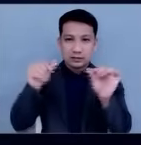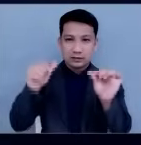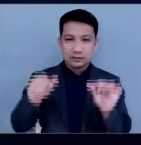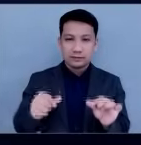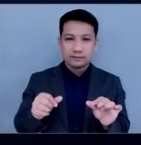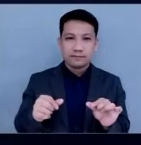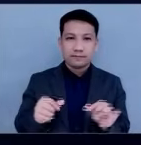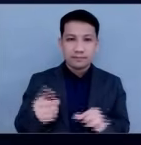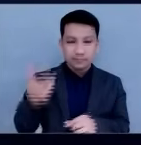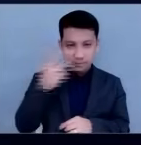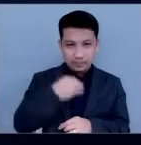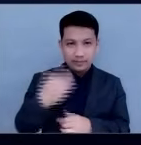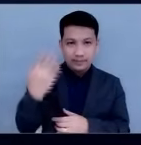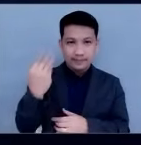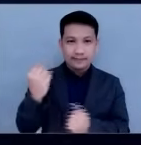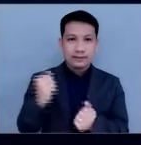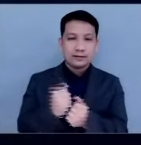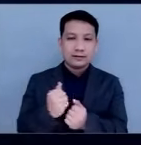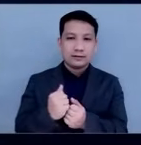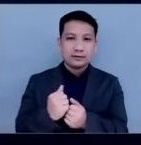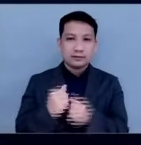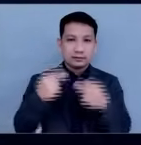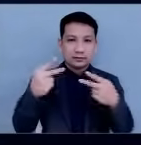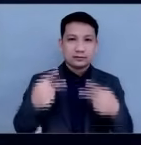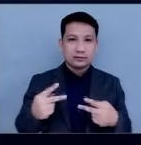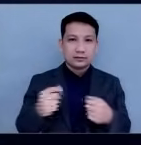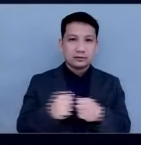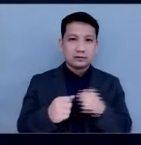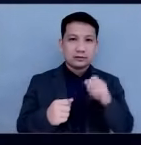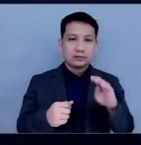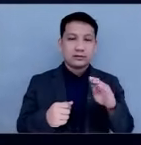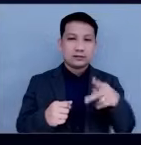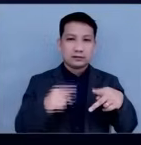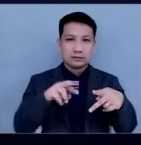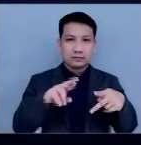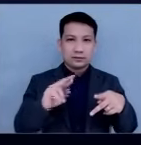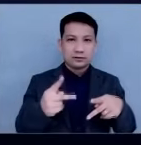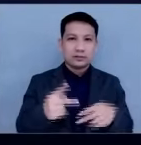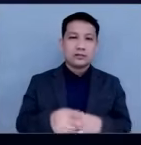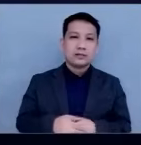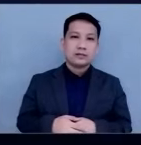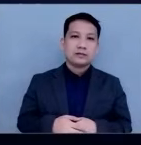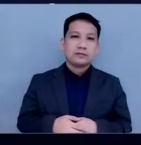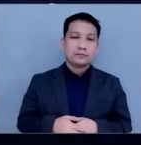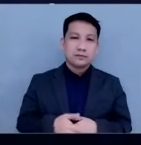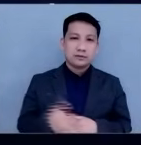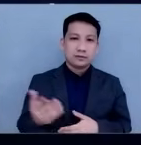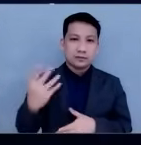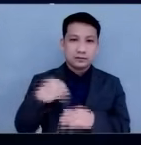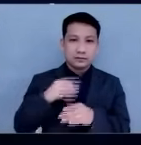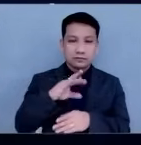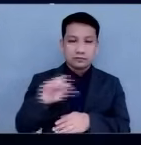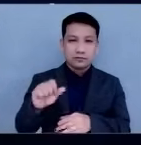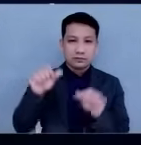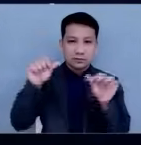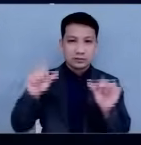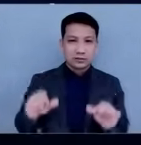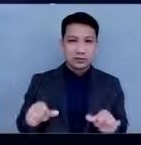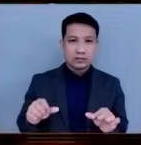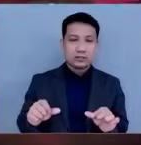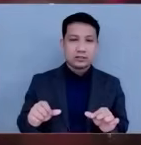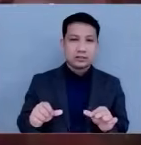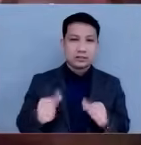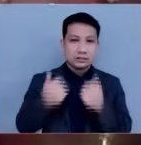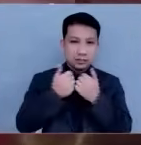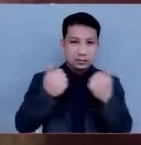pretty selfie na may caption na, "Bom Park in love." Naging active lately si Bom sa pag-post sa Instagram matapos si